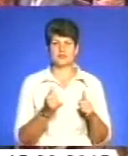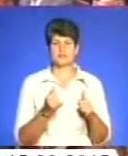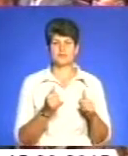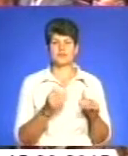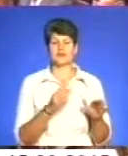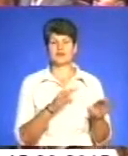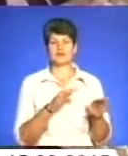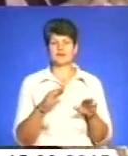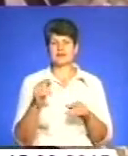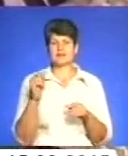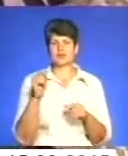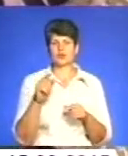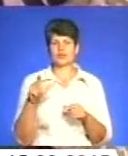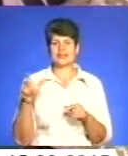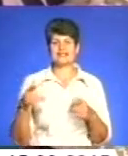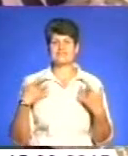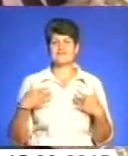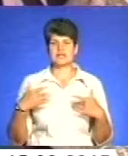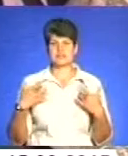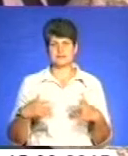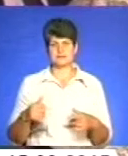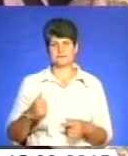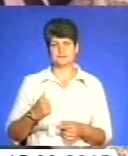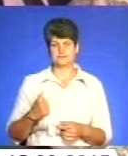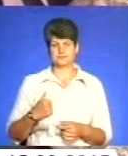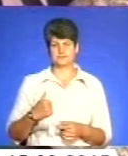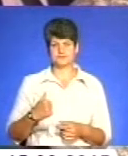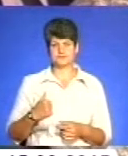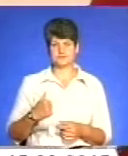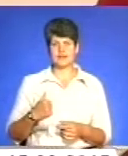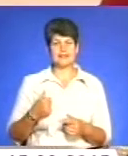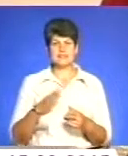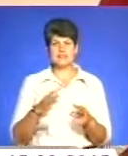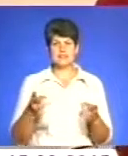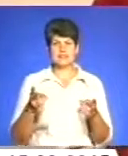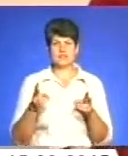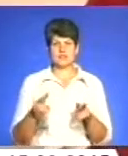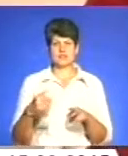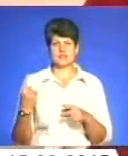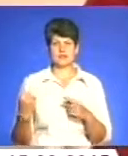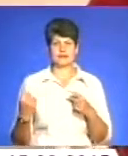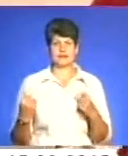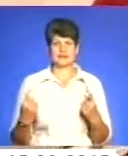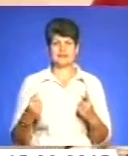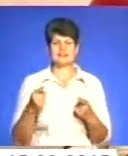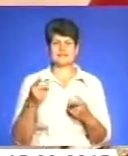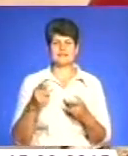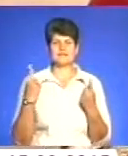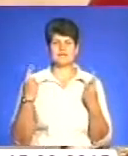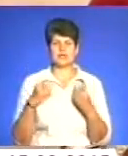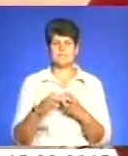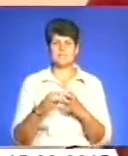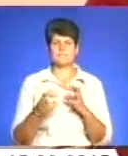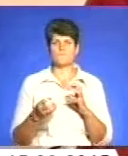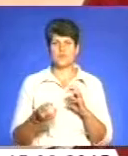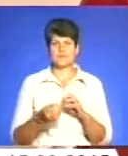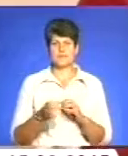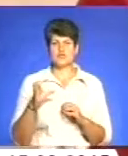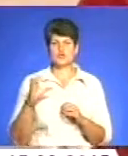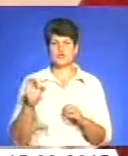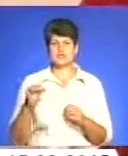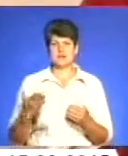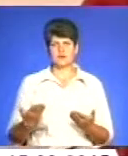які звільнилися з Збройних сил України і не залишилися самі один на один з тими великими проблемами соціального